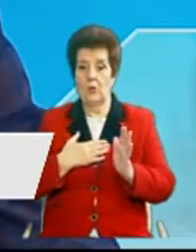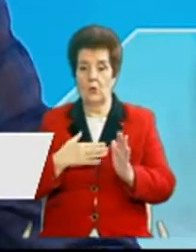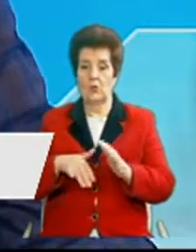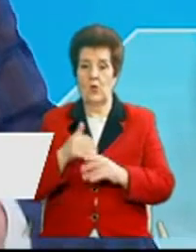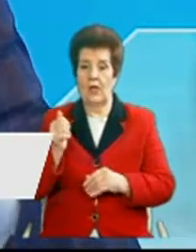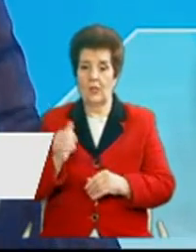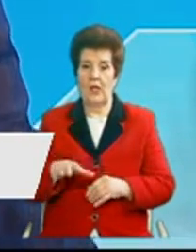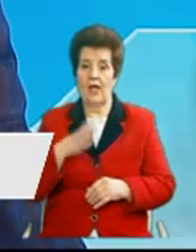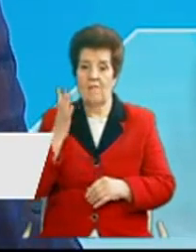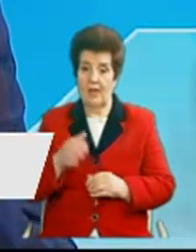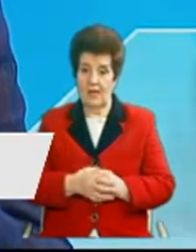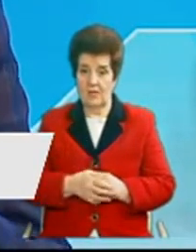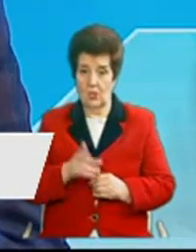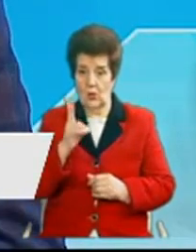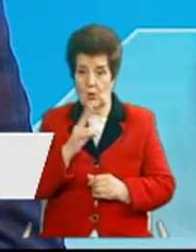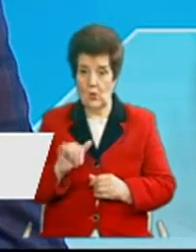venit cu